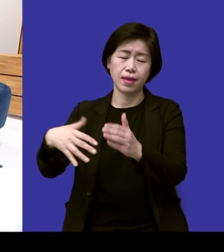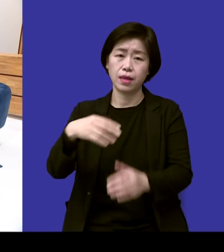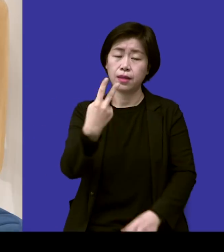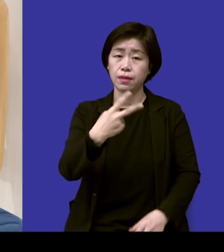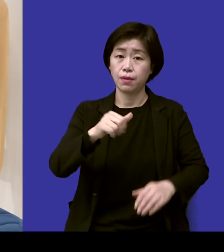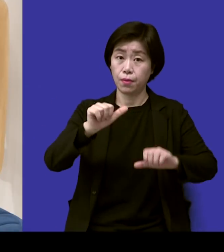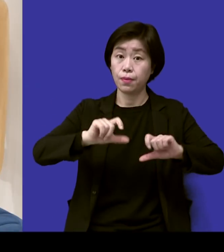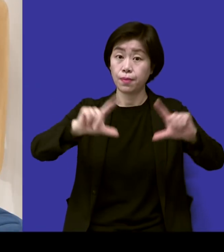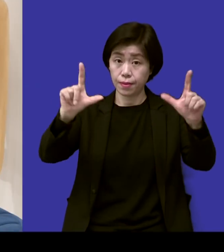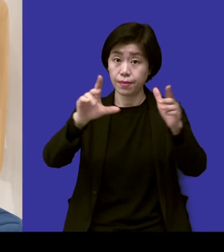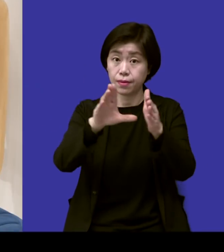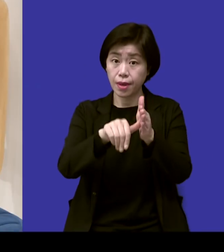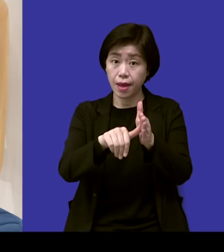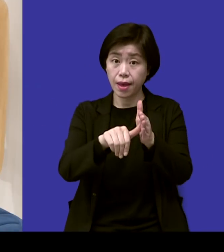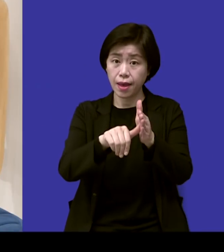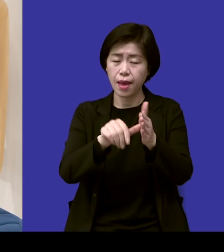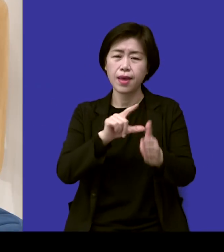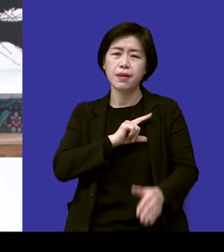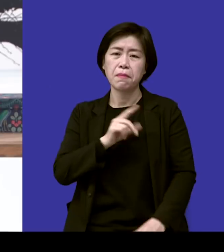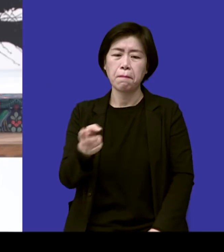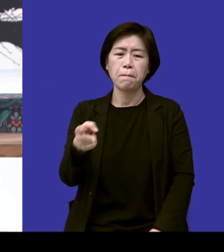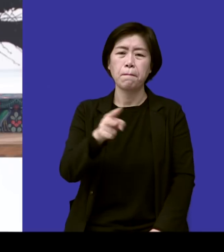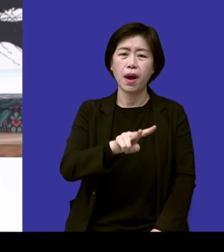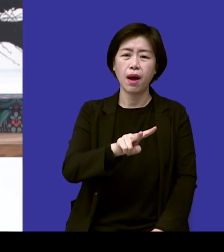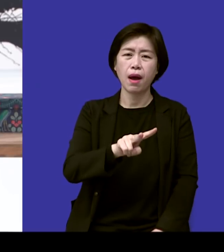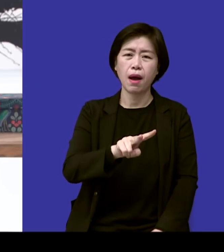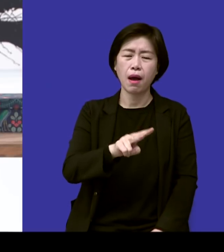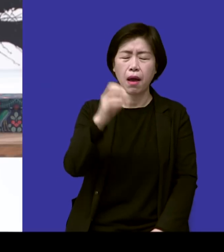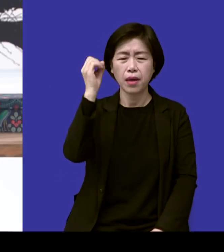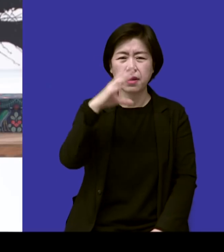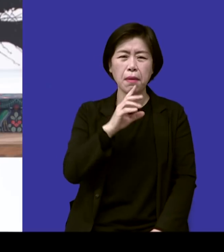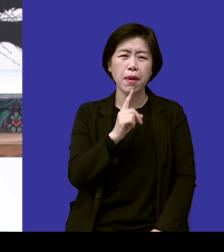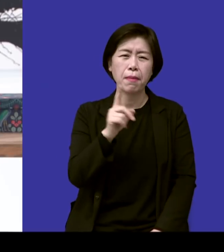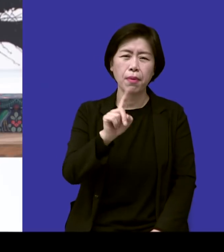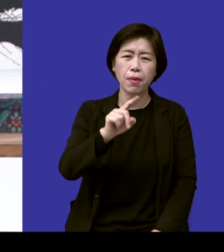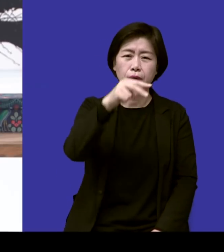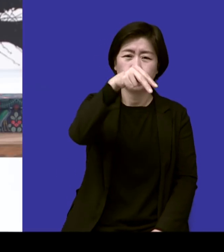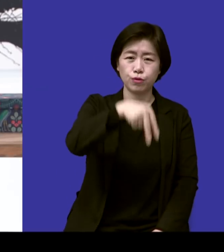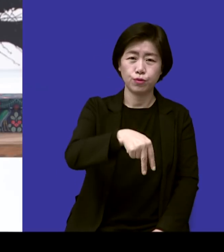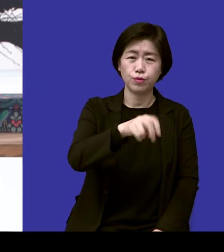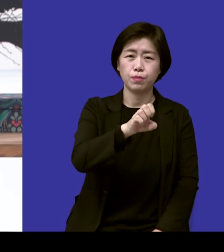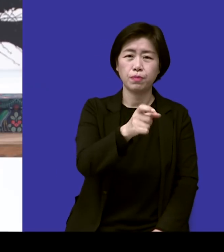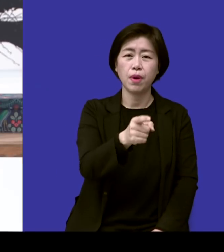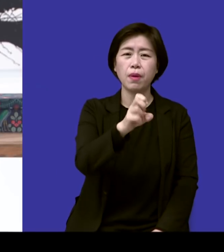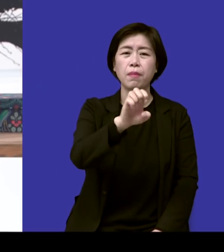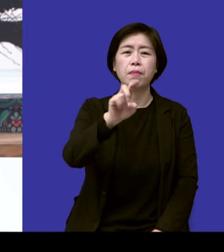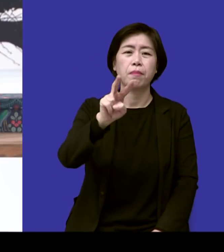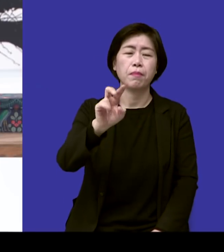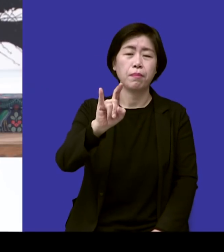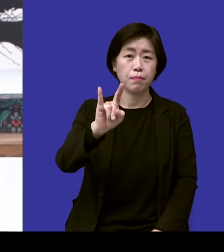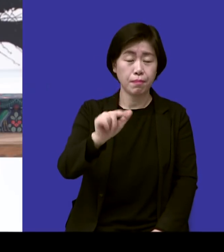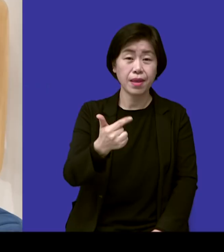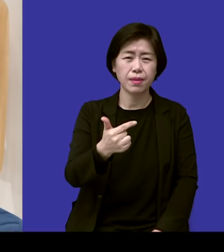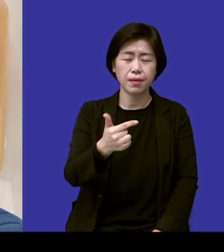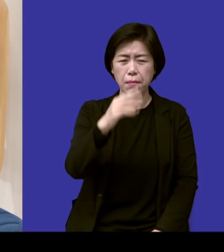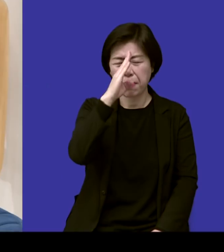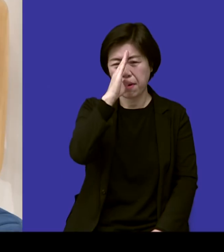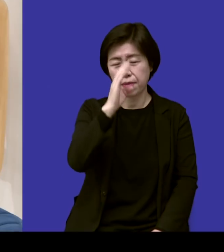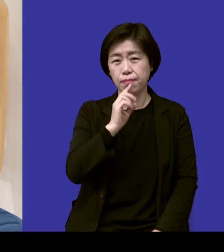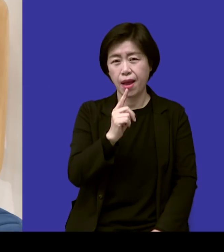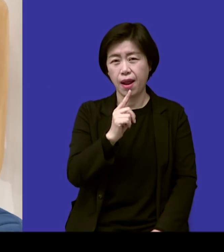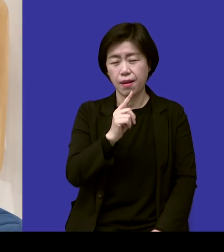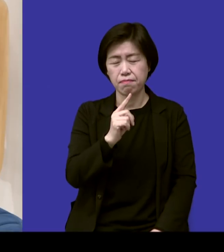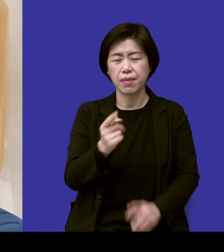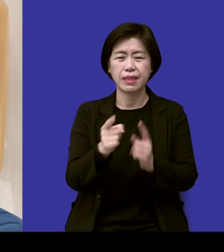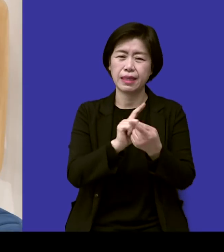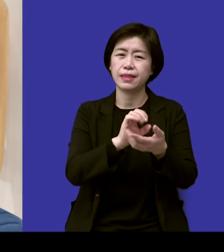기억이 나네요. 병세를 이름을 못 주니까 맞아요. 그 슈퍼맨씨가 걸린 병이라고 얘기를 하시더라고요. 그래서 그럼 어떻게 해야